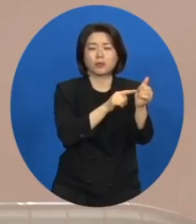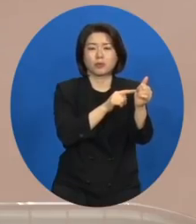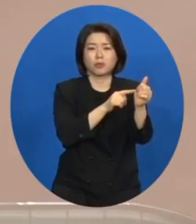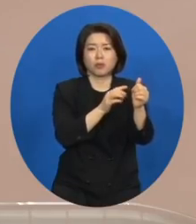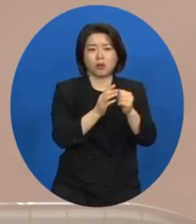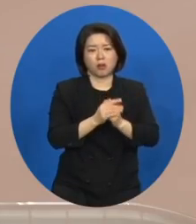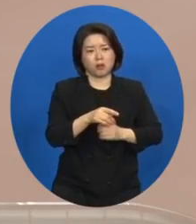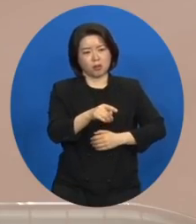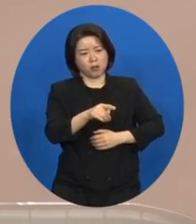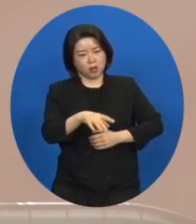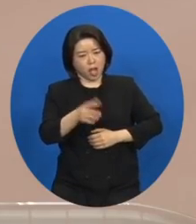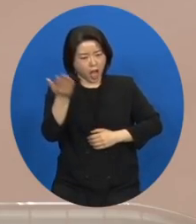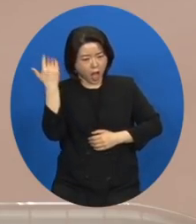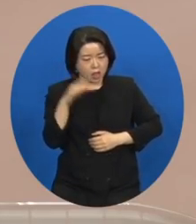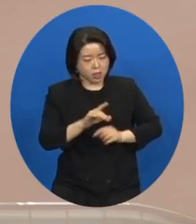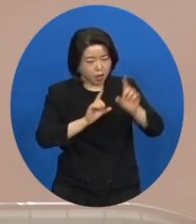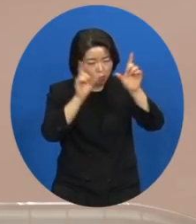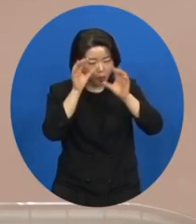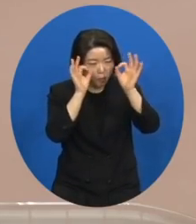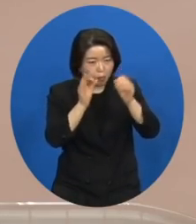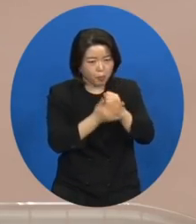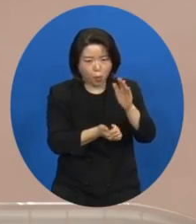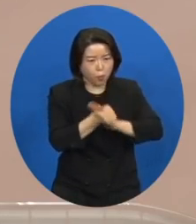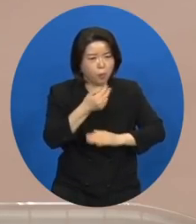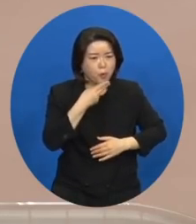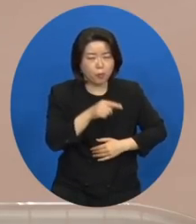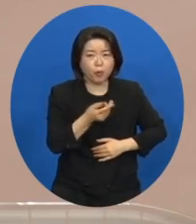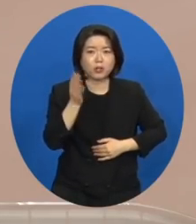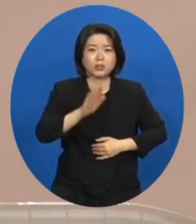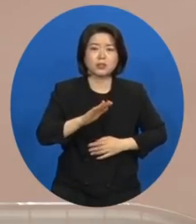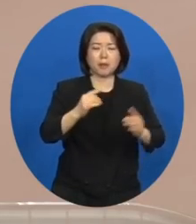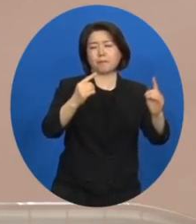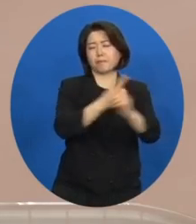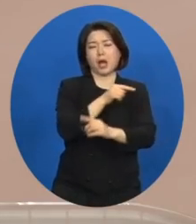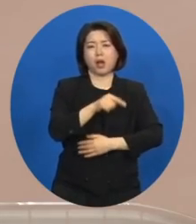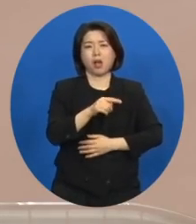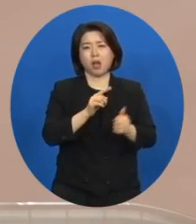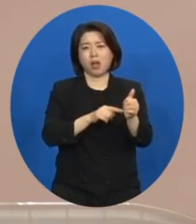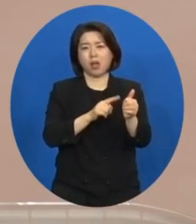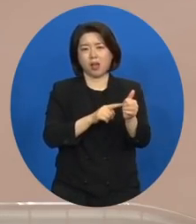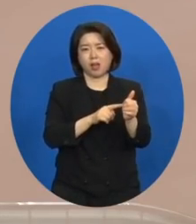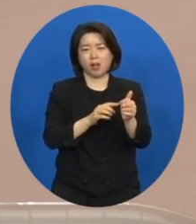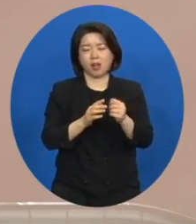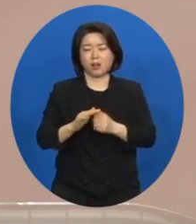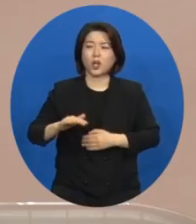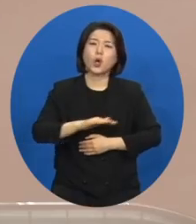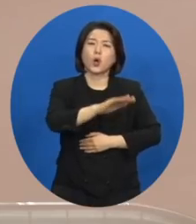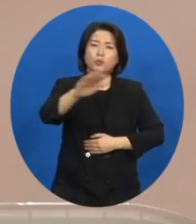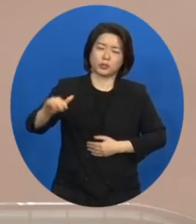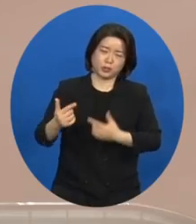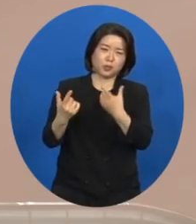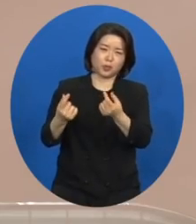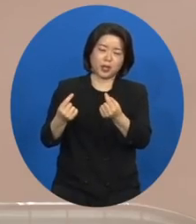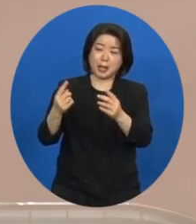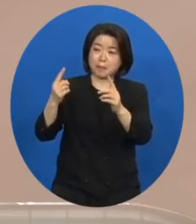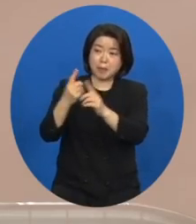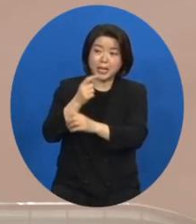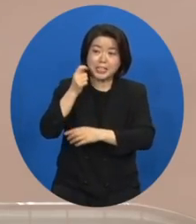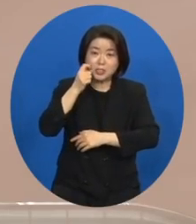주님의 찾아 오셨어요 마찬가지입니다 우리의 인생도 바뀌지 못한 인생은 아 아무도 없다는 거예요